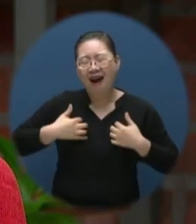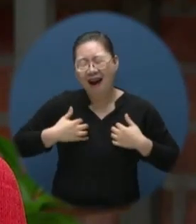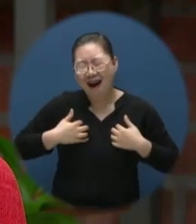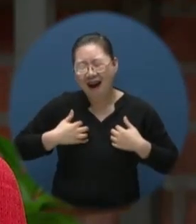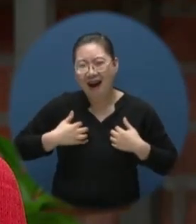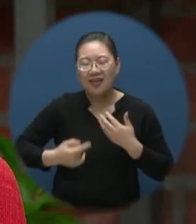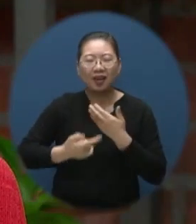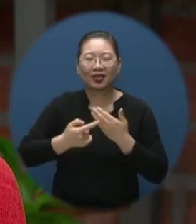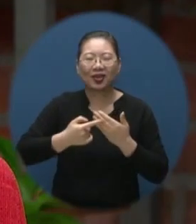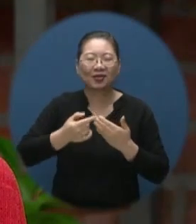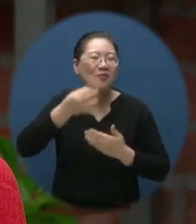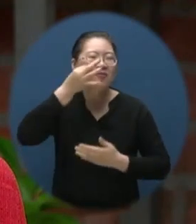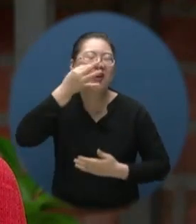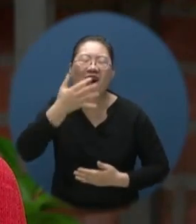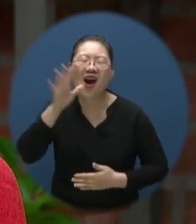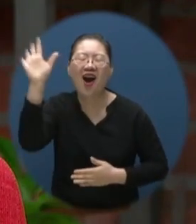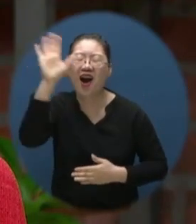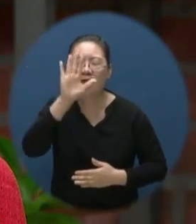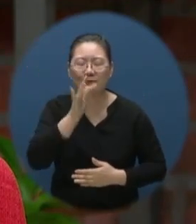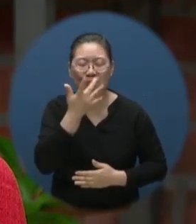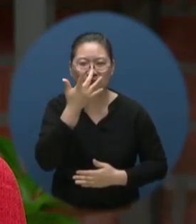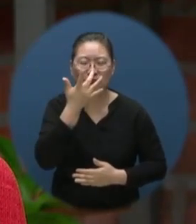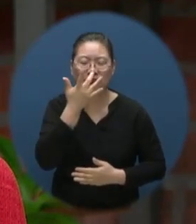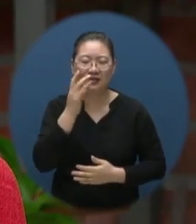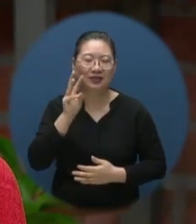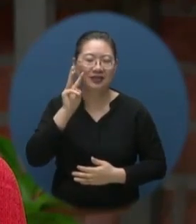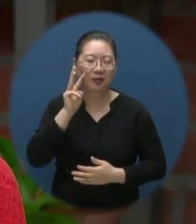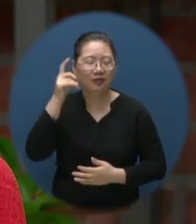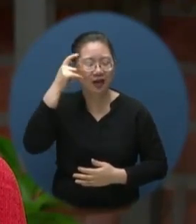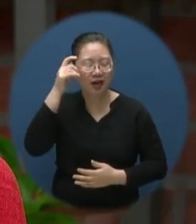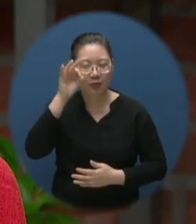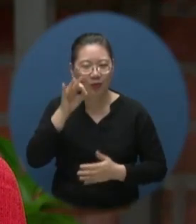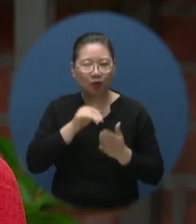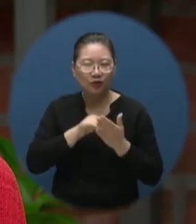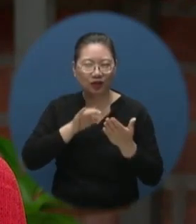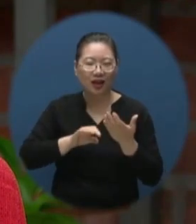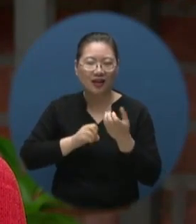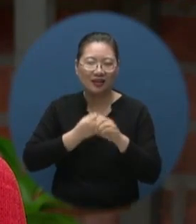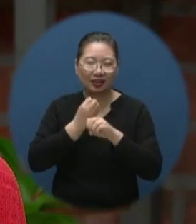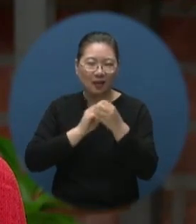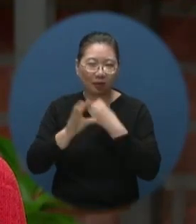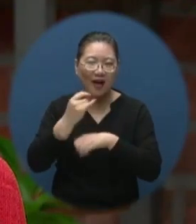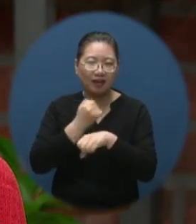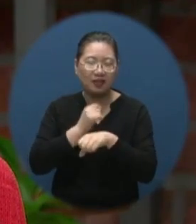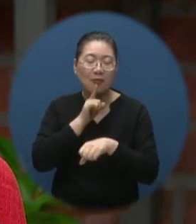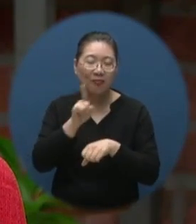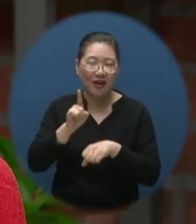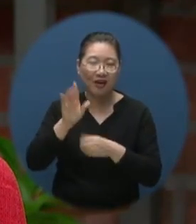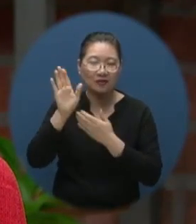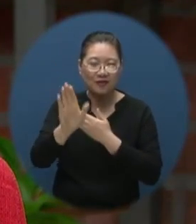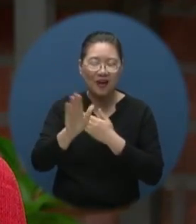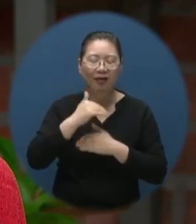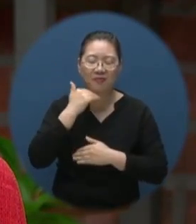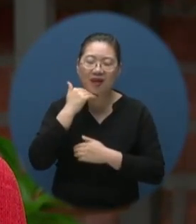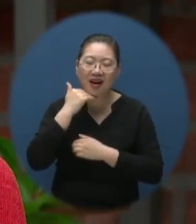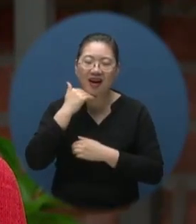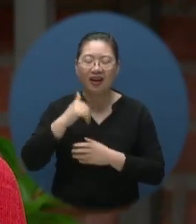기쁜 내색도 안 했어요 제가. 한 3일 생각을 해보고 답변하겠다 이제 이렇게만 해놓고